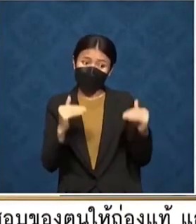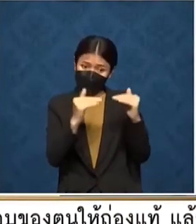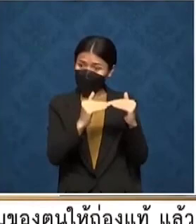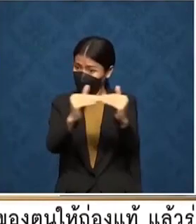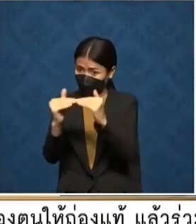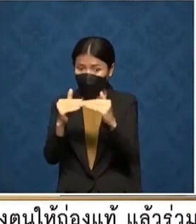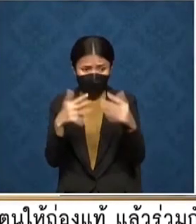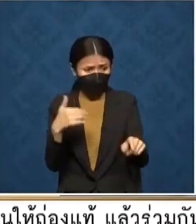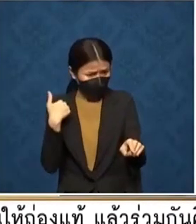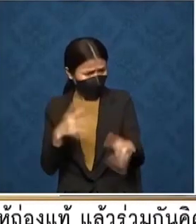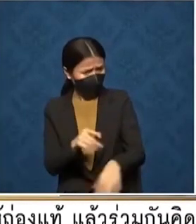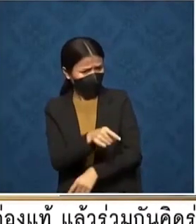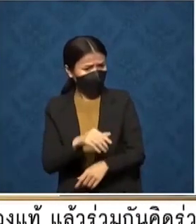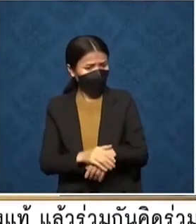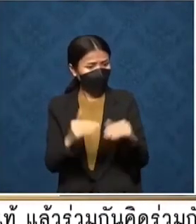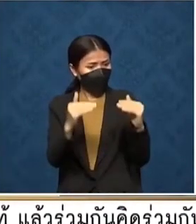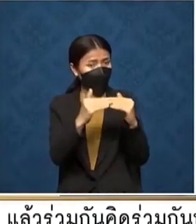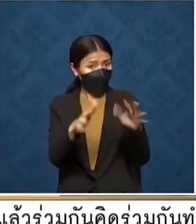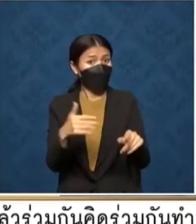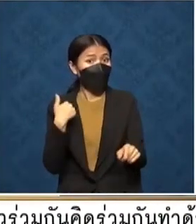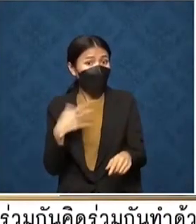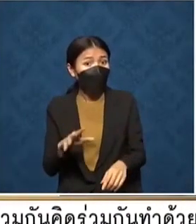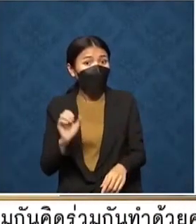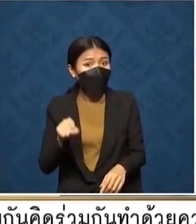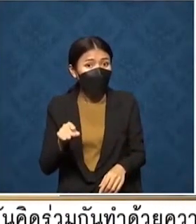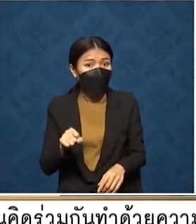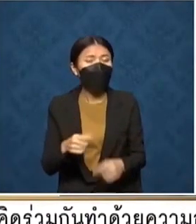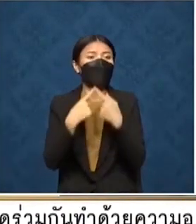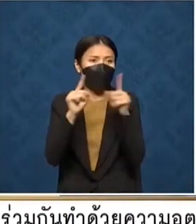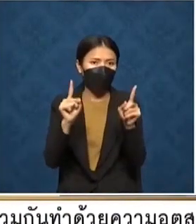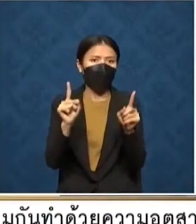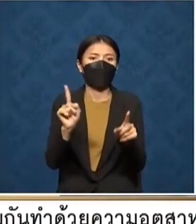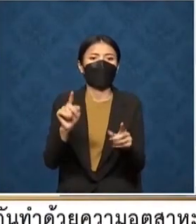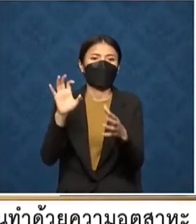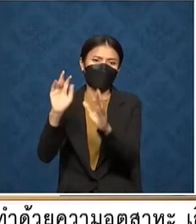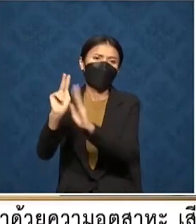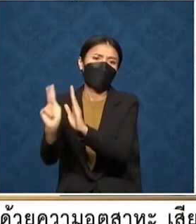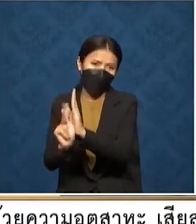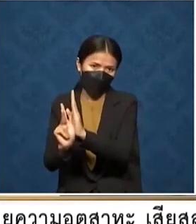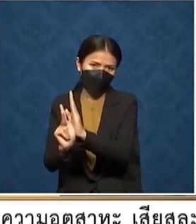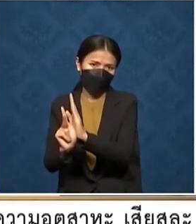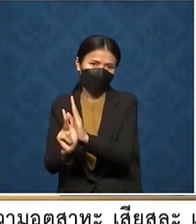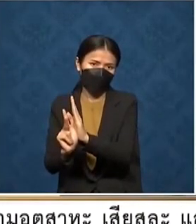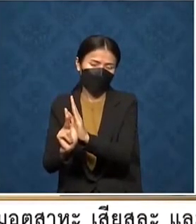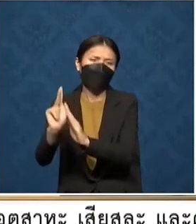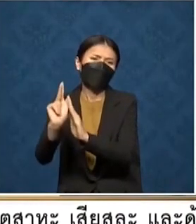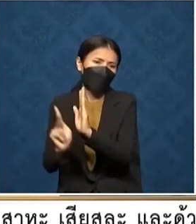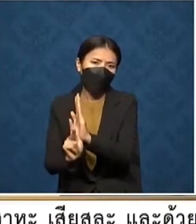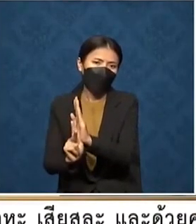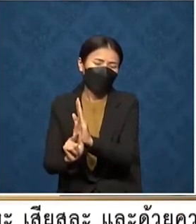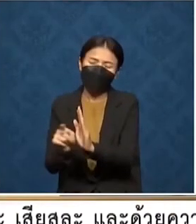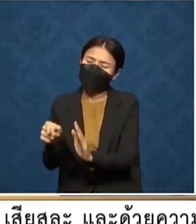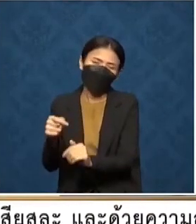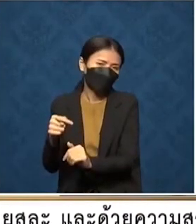ได้ พรรคเพื่อไทยอ่ะจะเหลือกี่คนจะเหลือกี่คนจะไหลออกกี่คน จริงๆมันก็เป็นปรากฏการณ์ปก